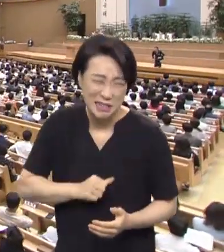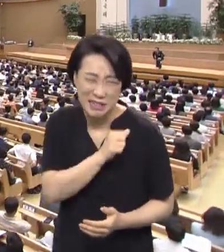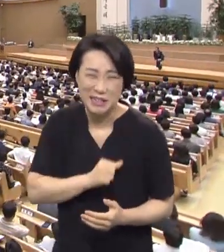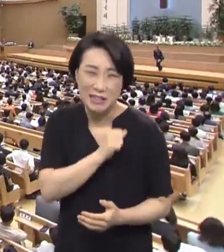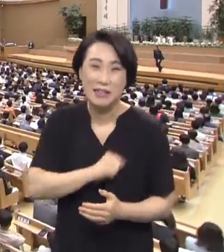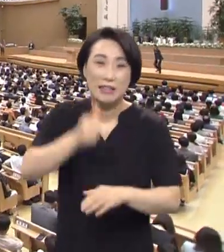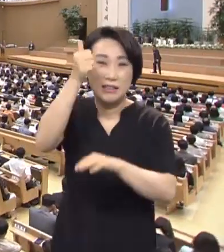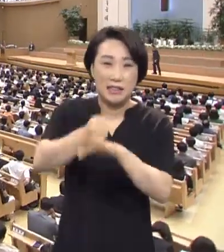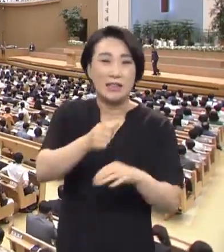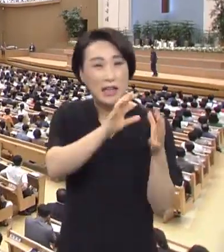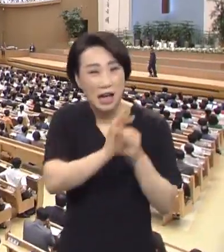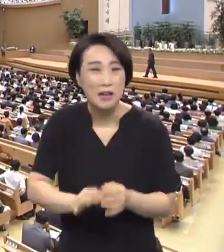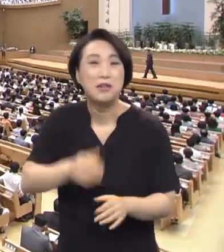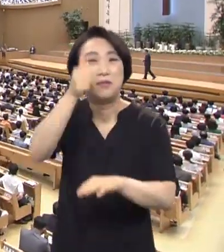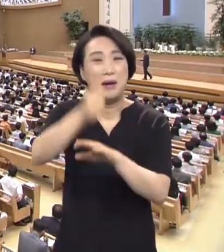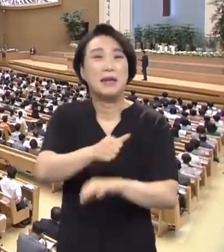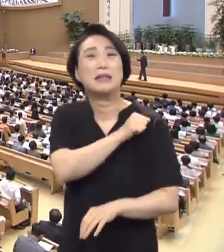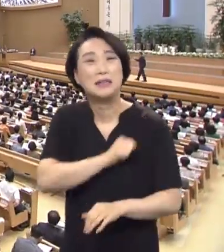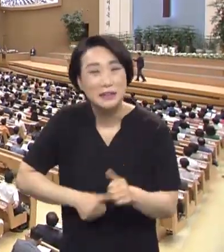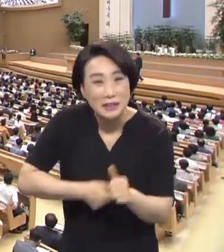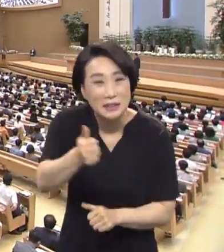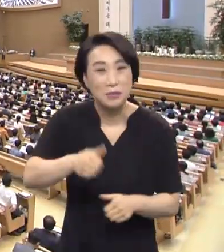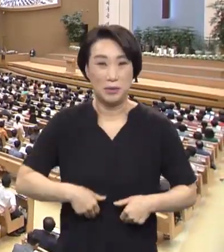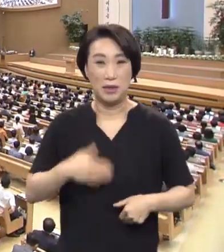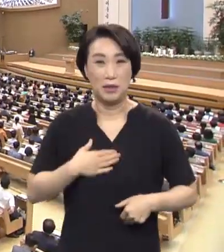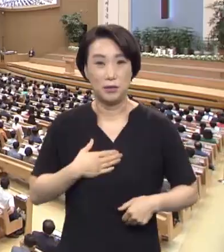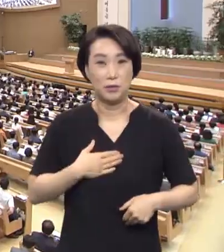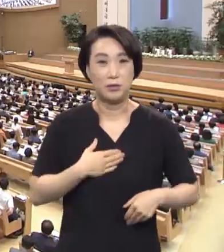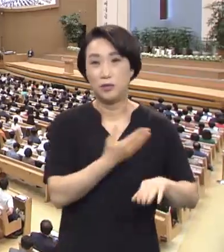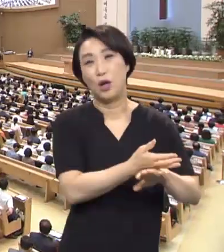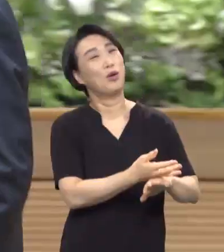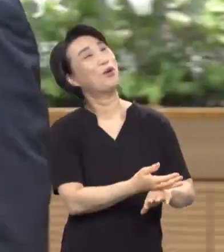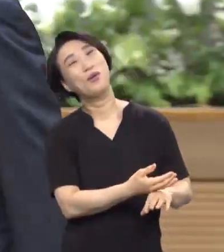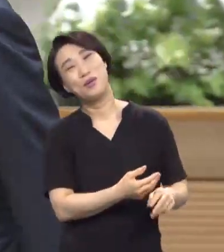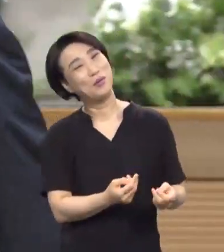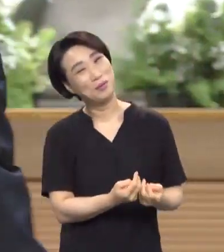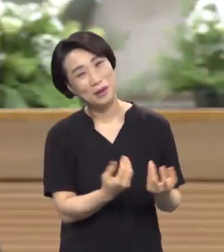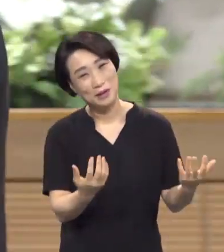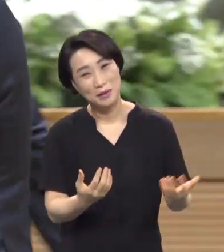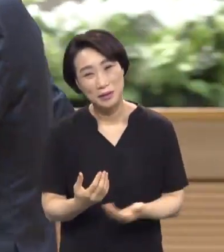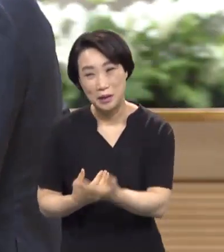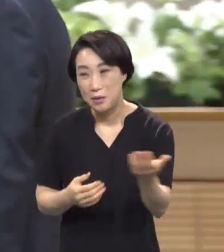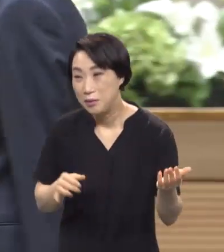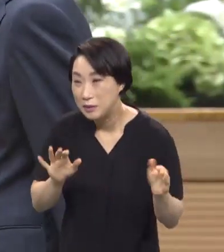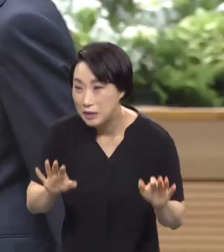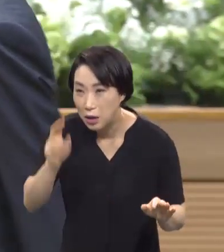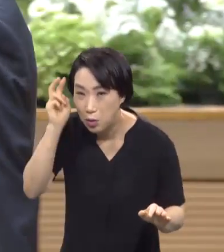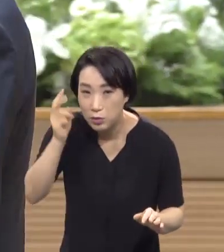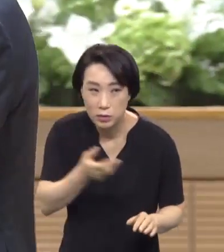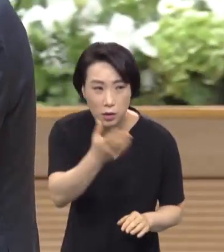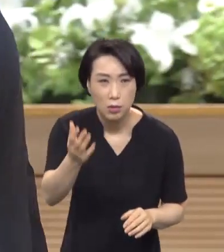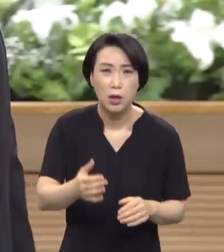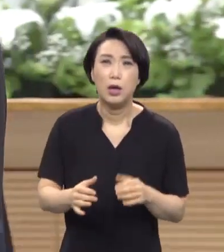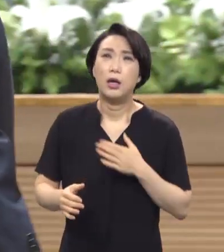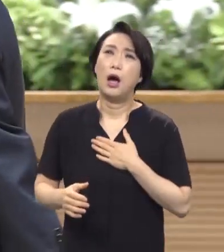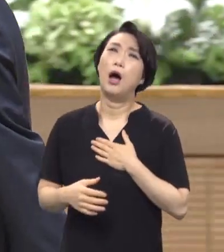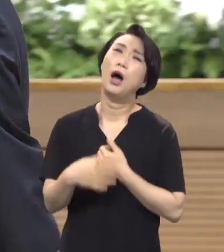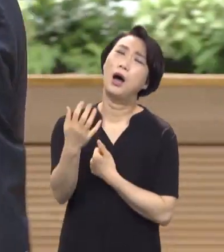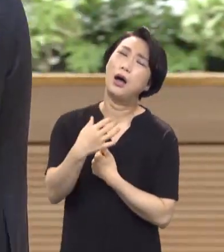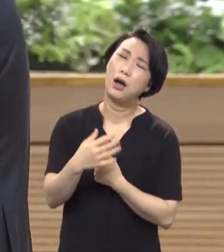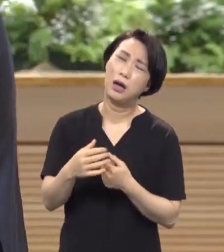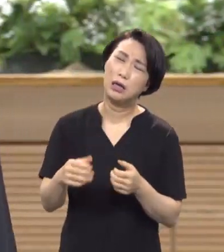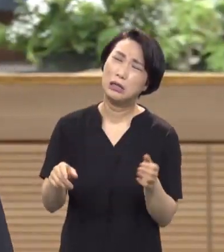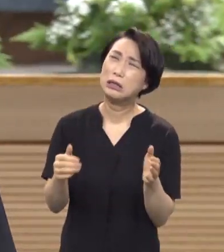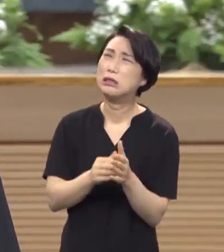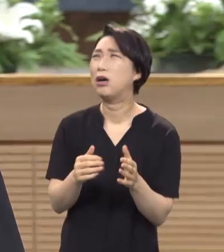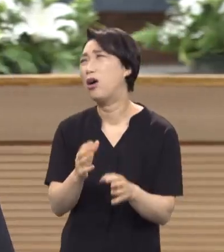이 말입니다. 뭐 다른 것은 혹시 여러분 중에서 아, 이 핍박이 언제 끝나나?